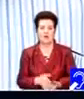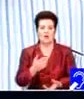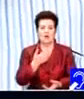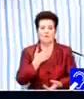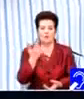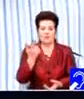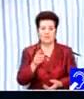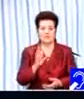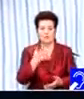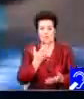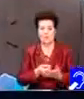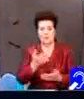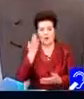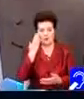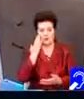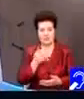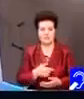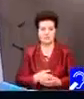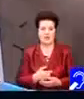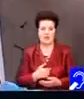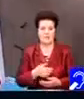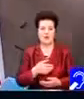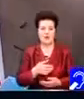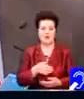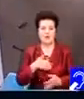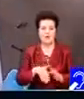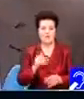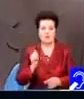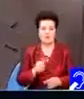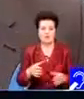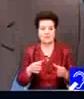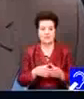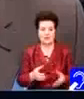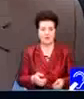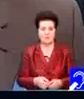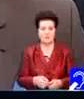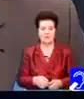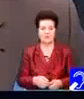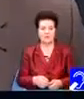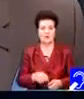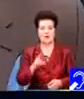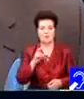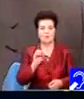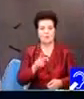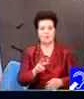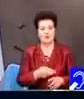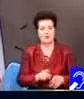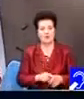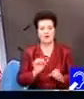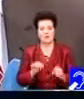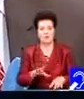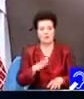votați cum vă dictează propria conștiință. Am votat echipa, am votat omul în care am cea mai mare încredere că o va